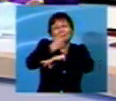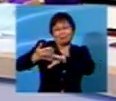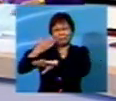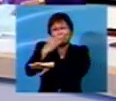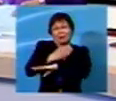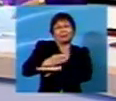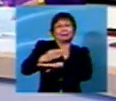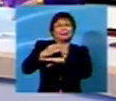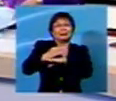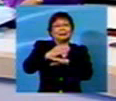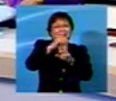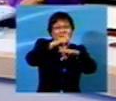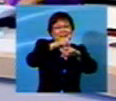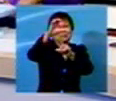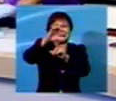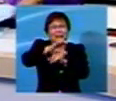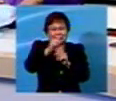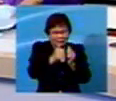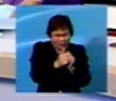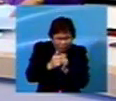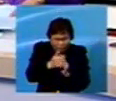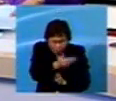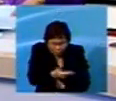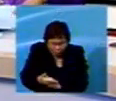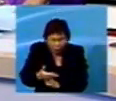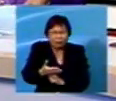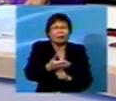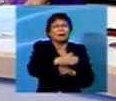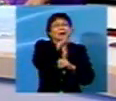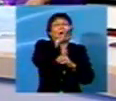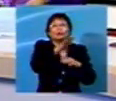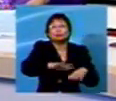pelbagai barangan hasil rompakan bernilai lebih